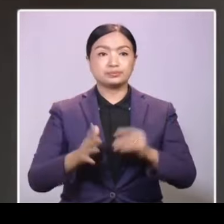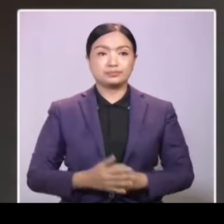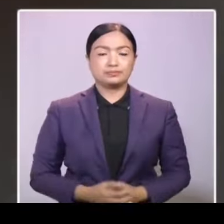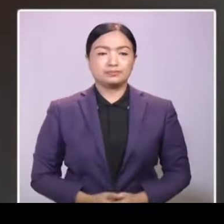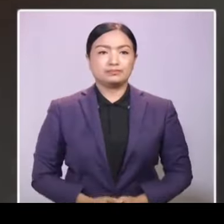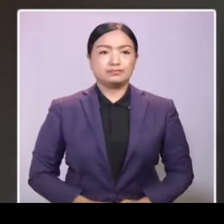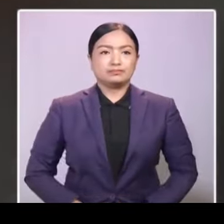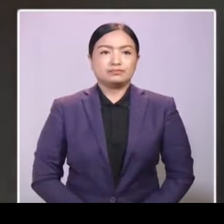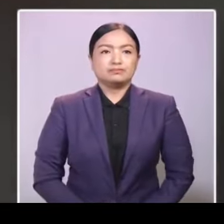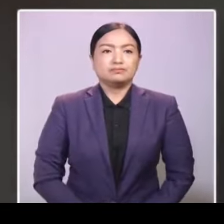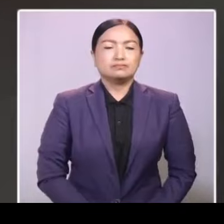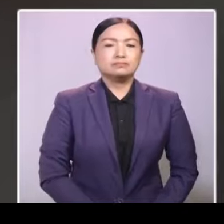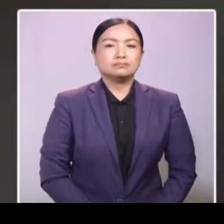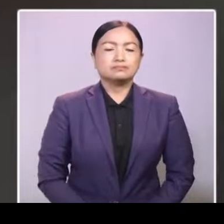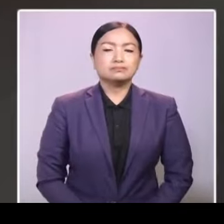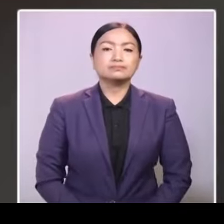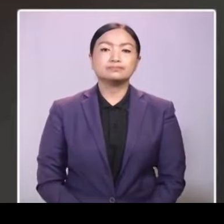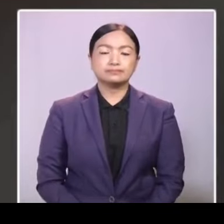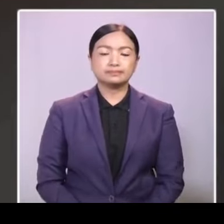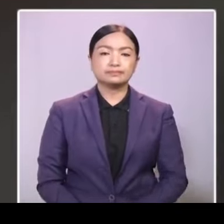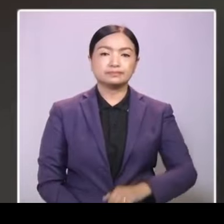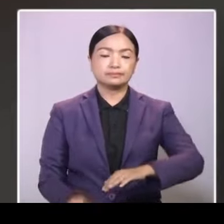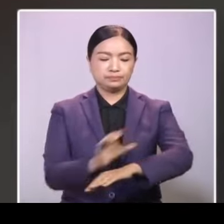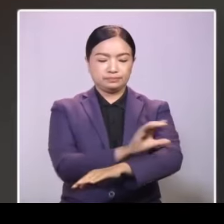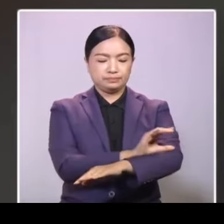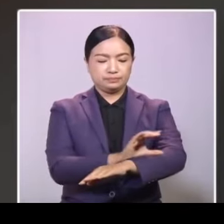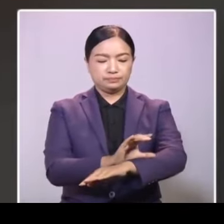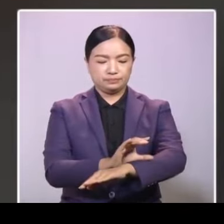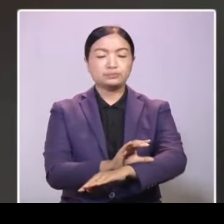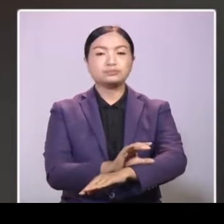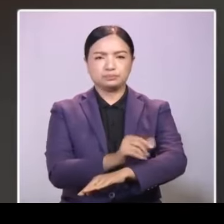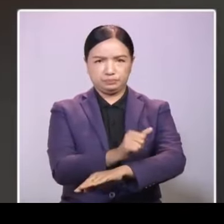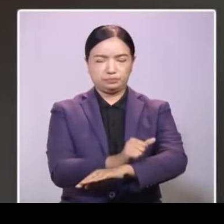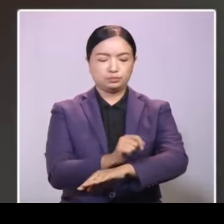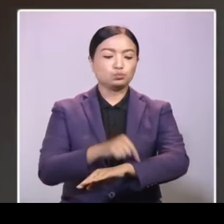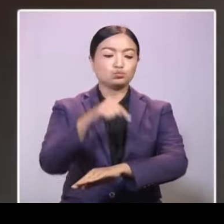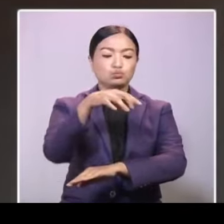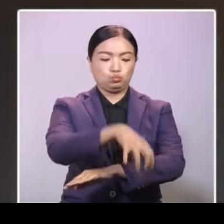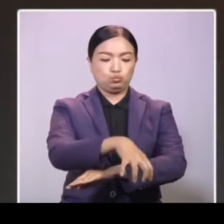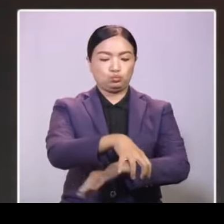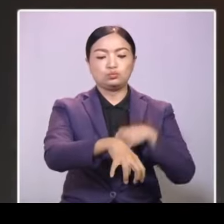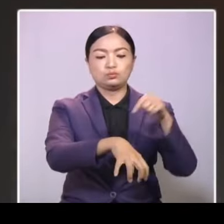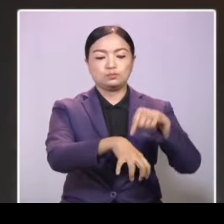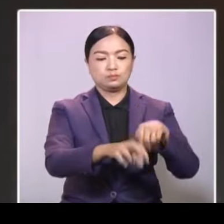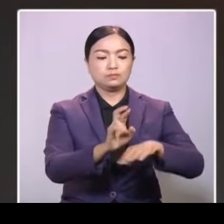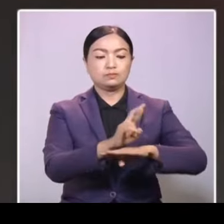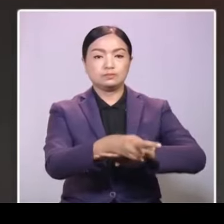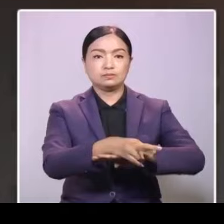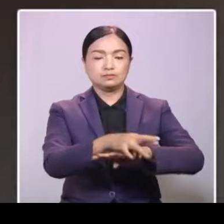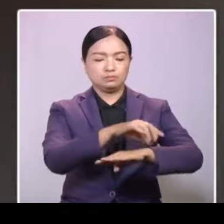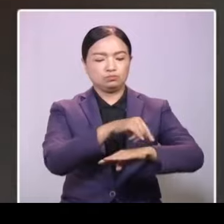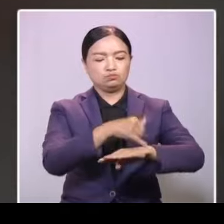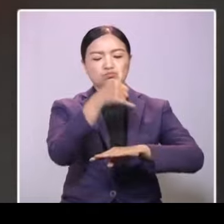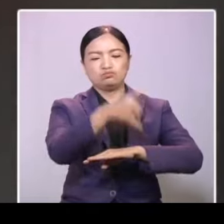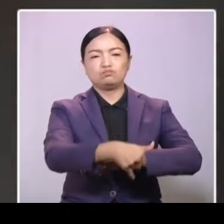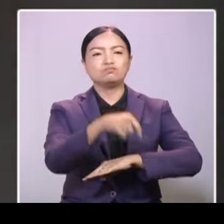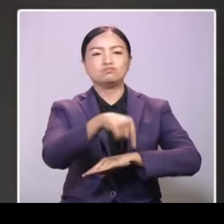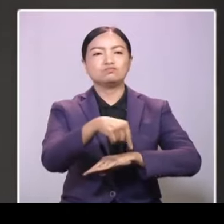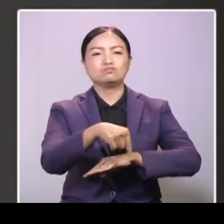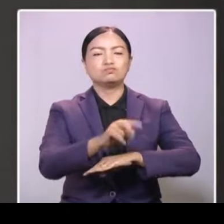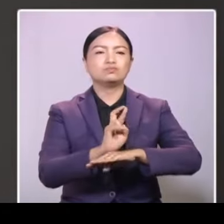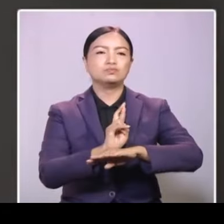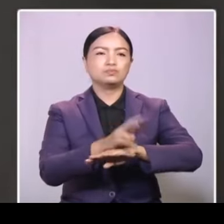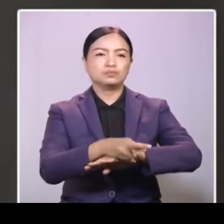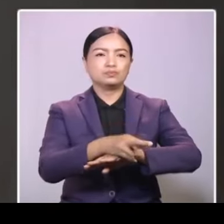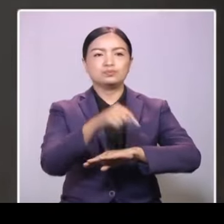Link ขึ้นได้นะแต่ว่าที่รามคำแหงเนี่ยขึ้นลงไม่ได้ แต่ว่าตัว iPod Link ให้บริการอยู่เพราะฉะนั้นใครจะมารางกำ